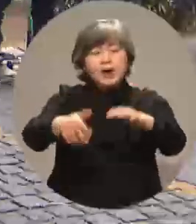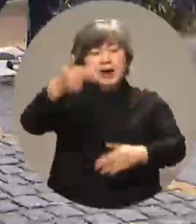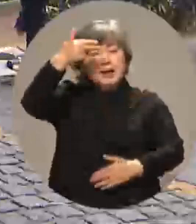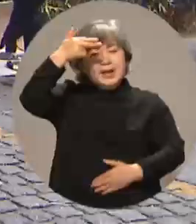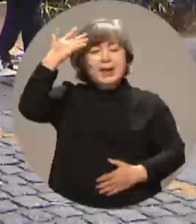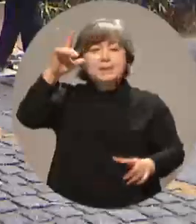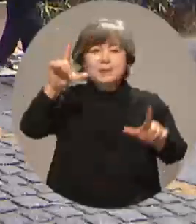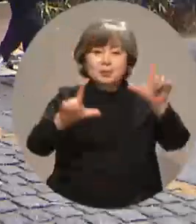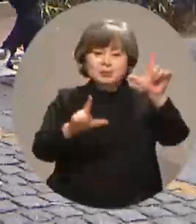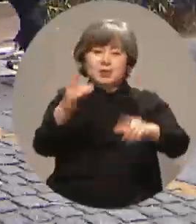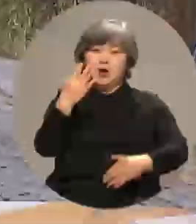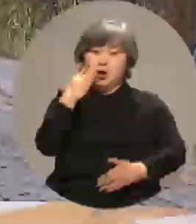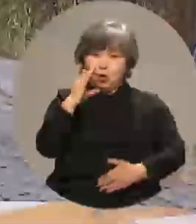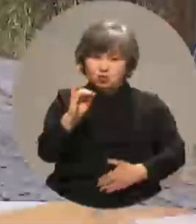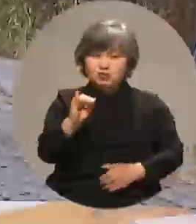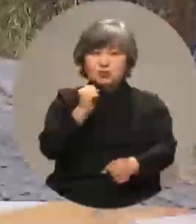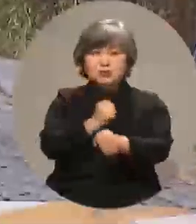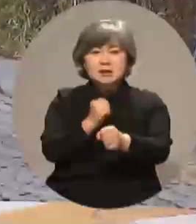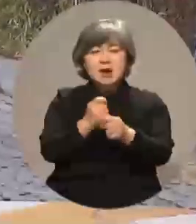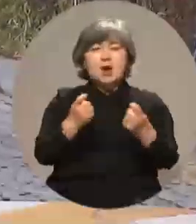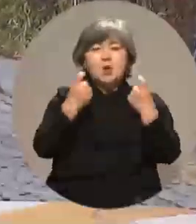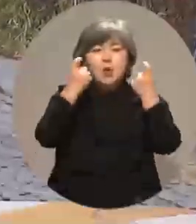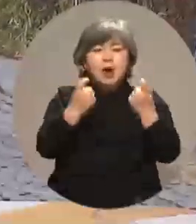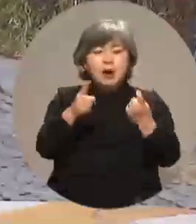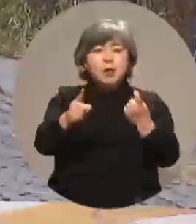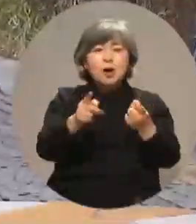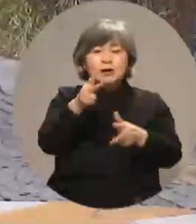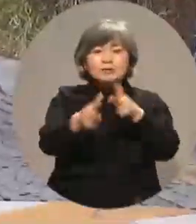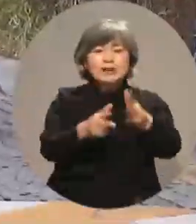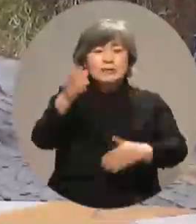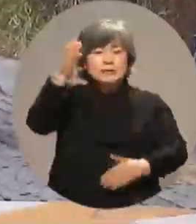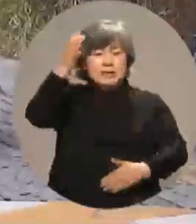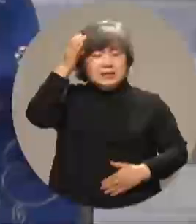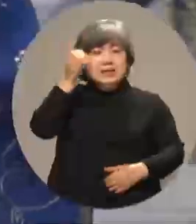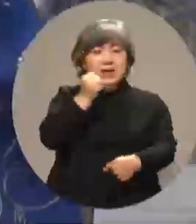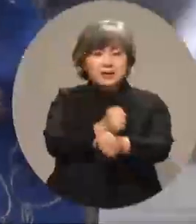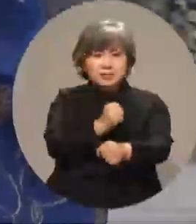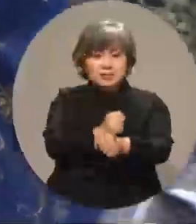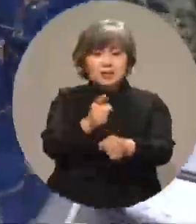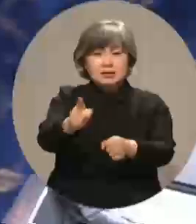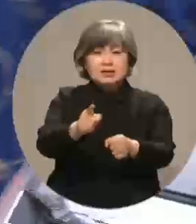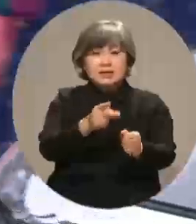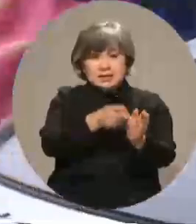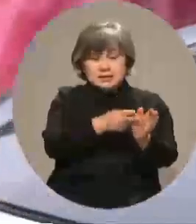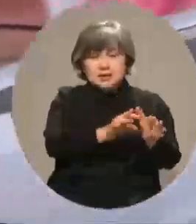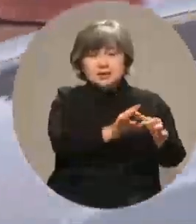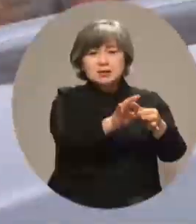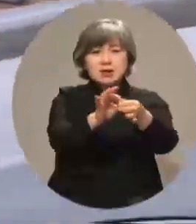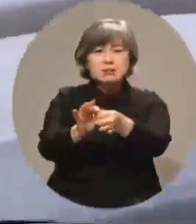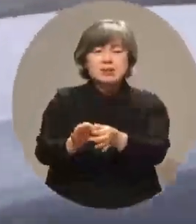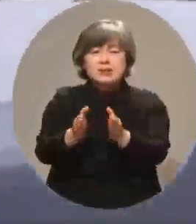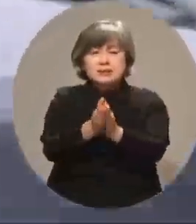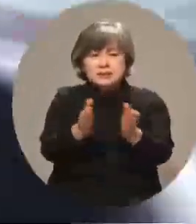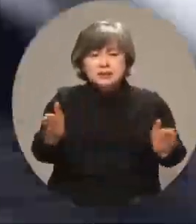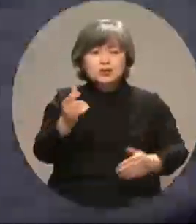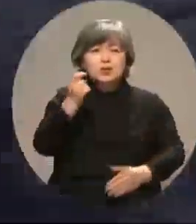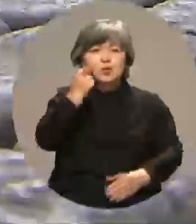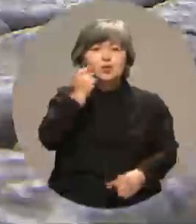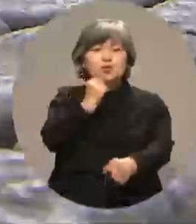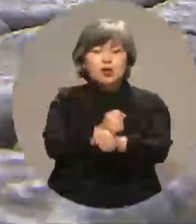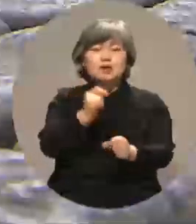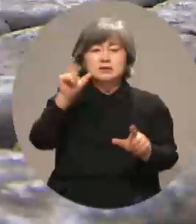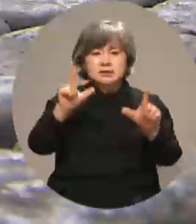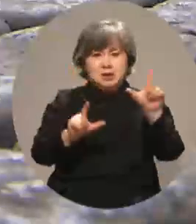풍경과 어울려 관광산업의 기폭제가 될 것으로 기대를 모은 관광 트램 사업이 시동 조차 걸지 못하고